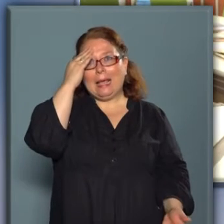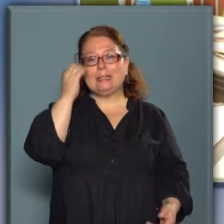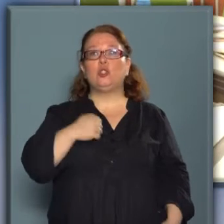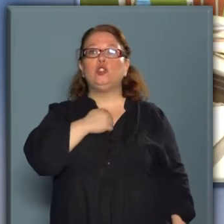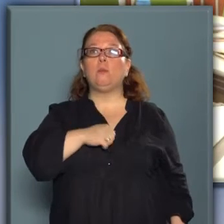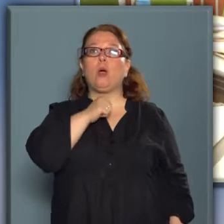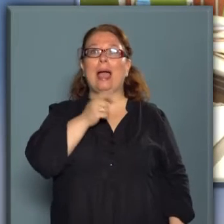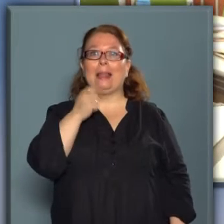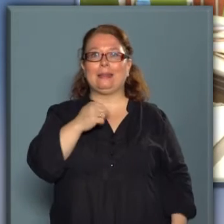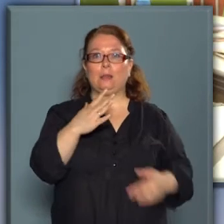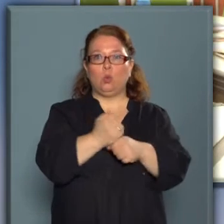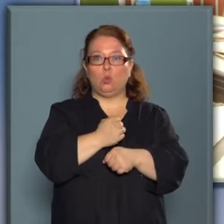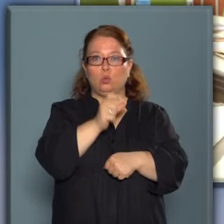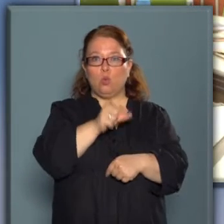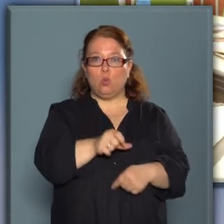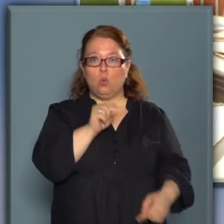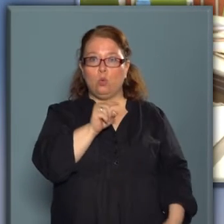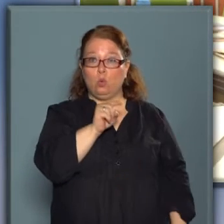a Simon Gáti Győzőről, aki